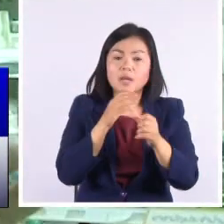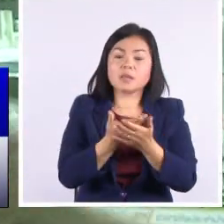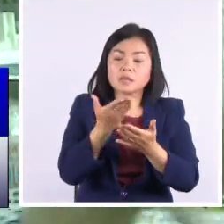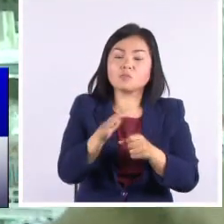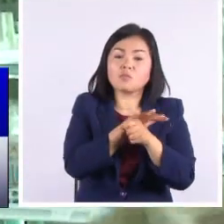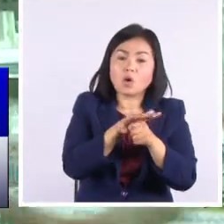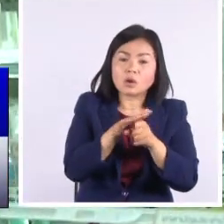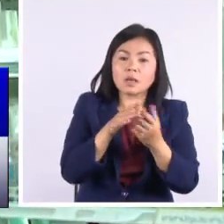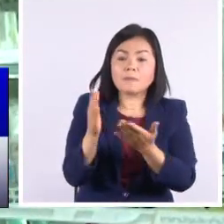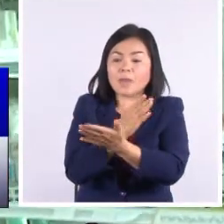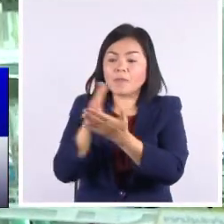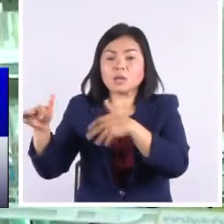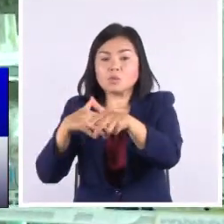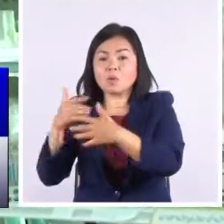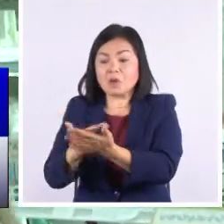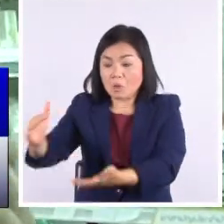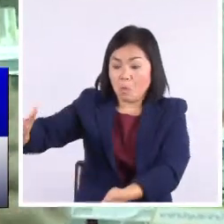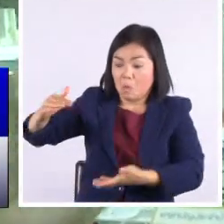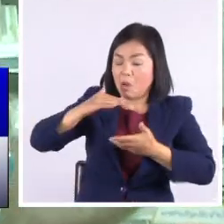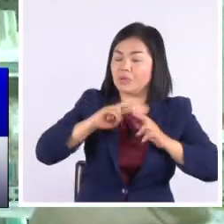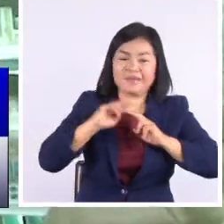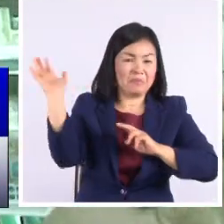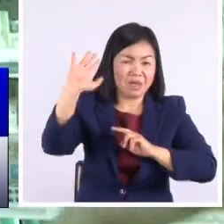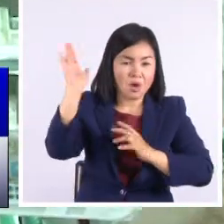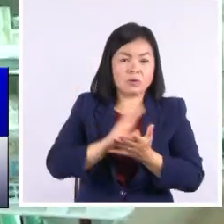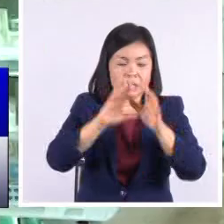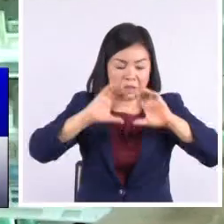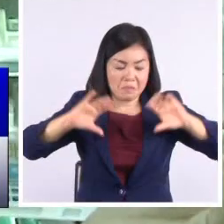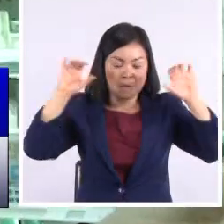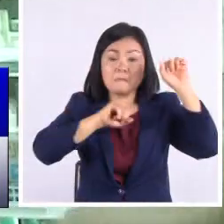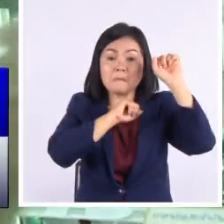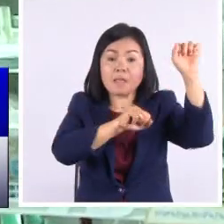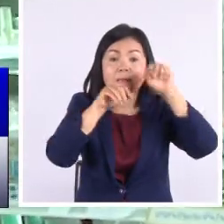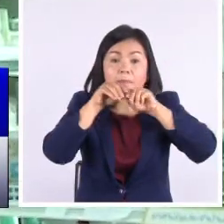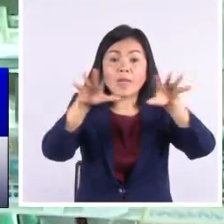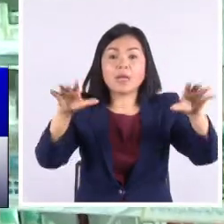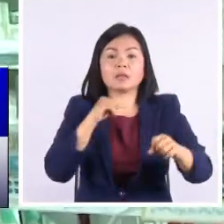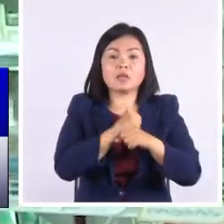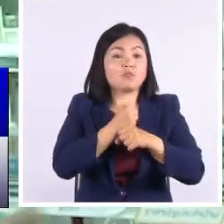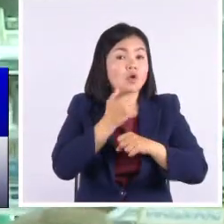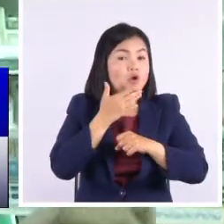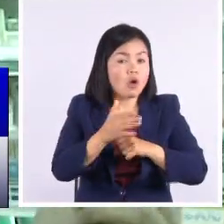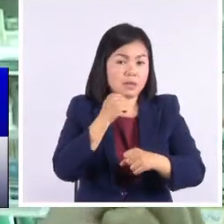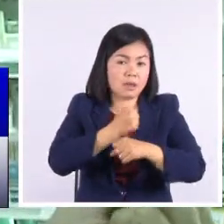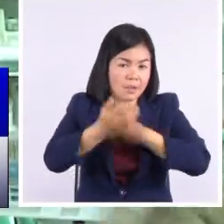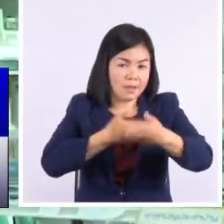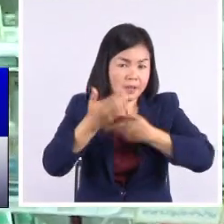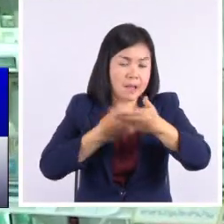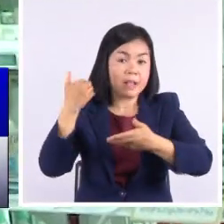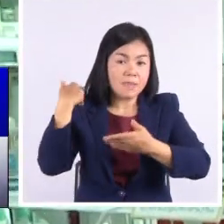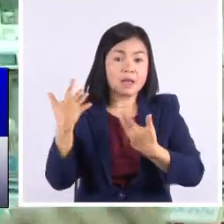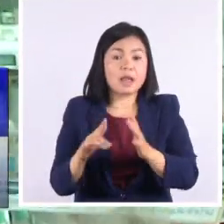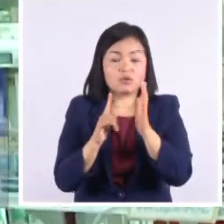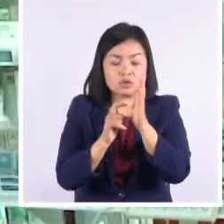เพราะมันก็ต้องเผื่อคนอื่นด้วยไม่ต้องไปซื้อกักตุนอะไรนะครับผมว่าเค้ารัฐบาลเองก็ประกาศมาแล้วว่าจะผลิตอย่างต่อเนื่องโดยเฉพาะถึงโดยเฉพาะ